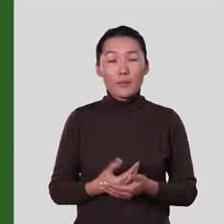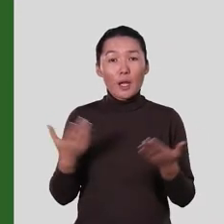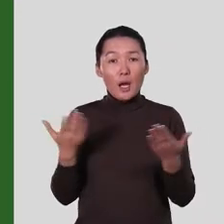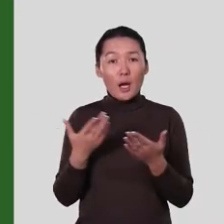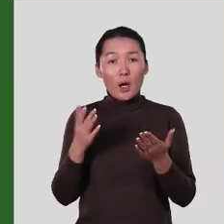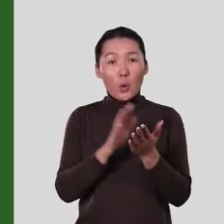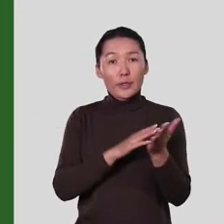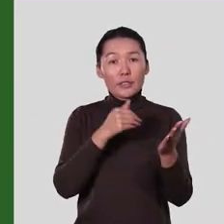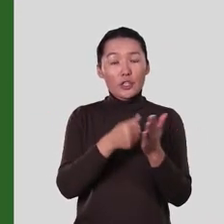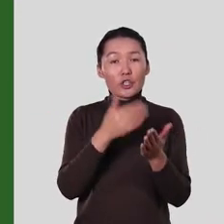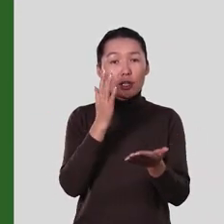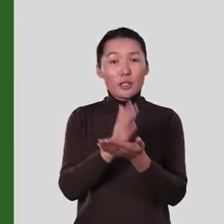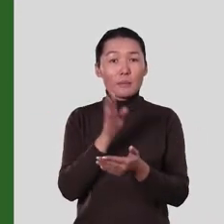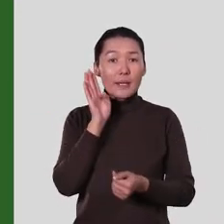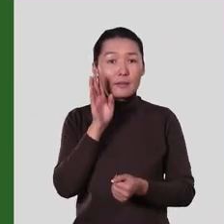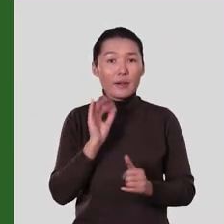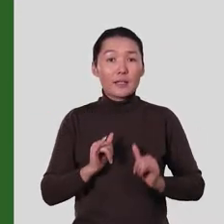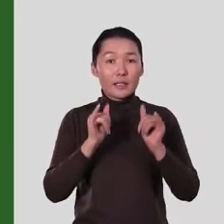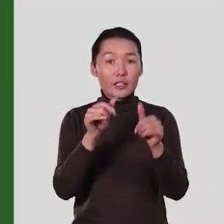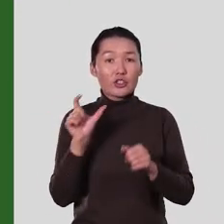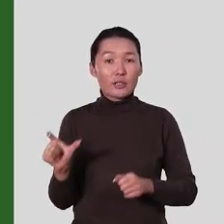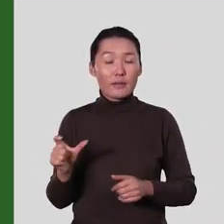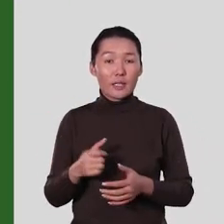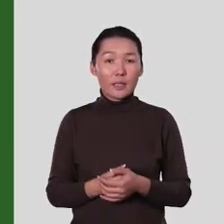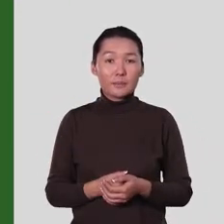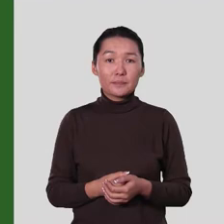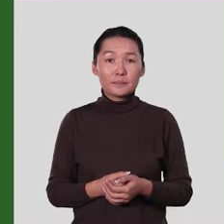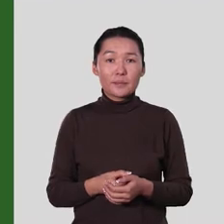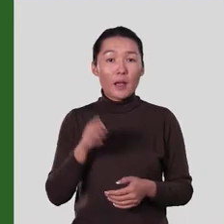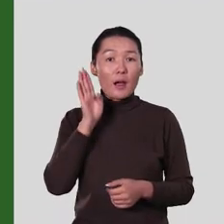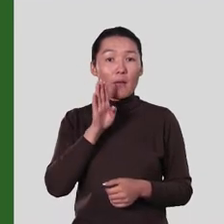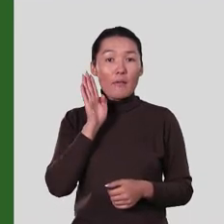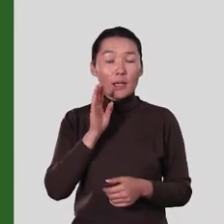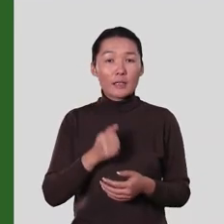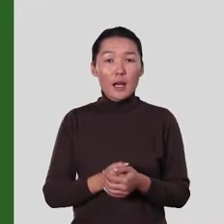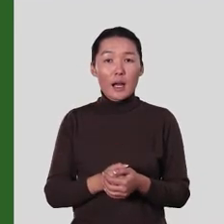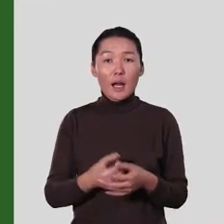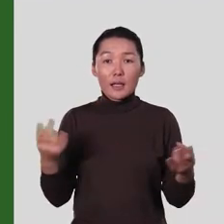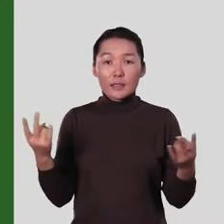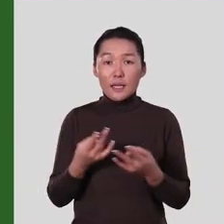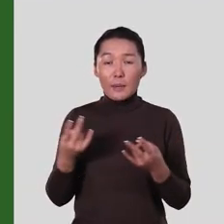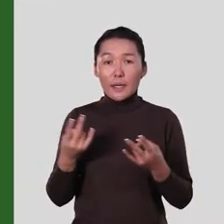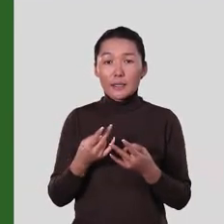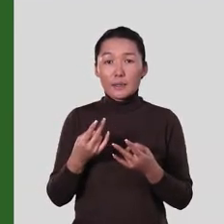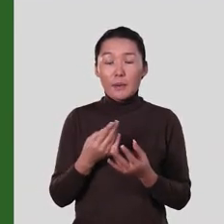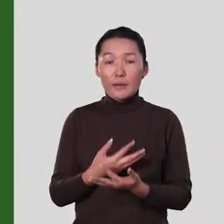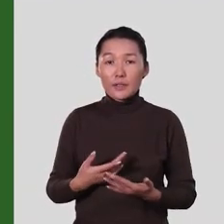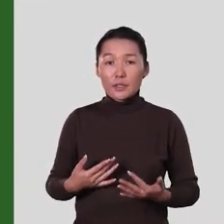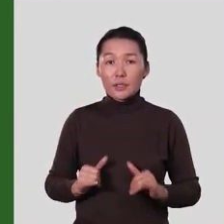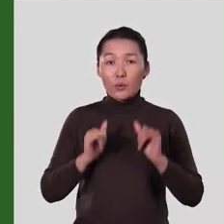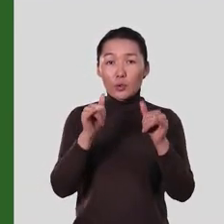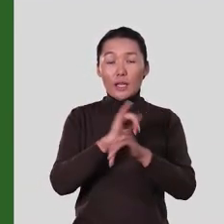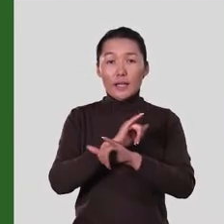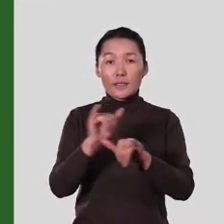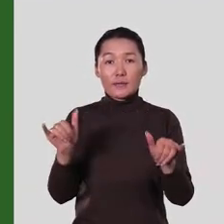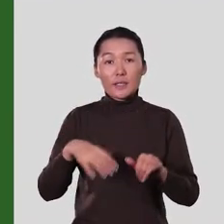Какое значение имеет вода для человека? Вода – необходимое вещество для